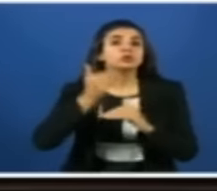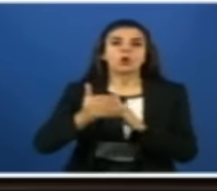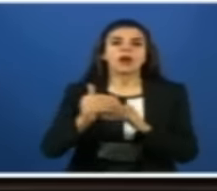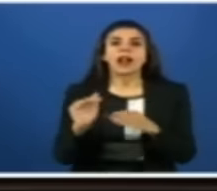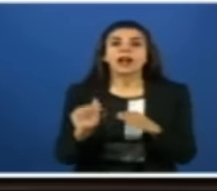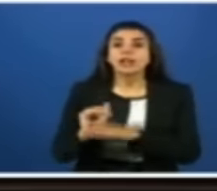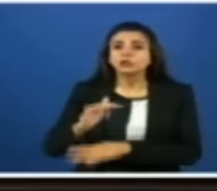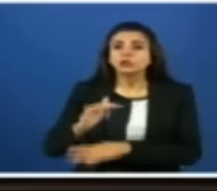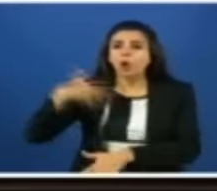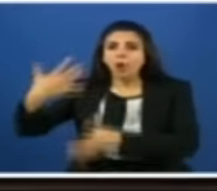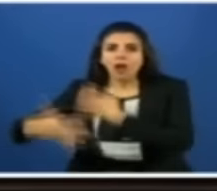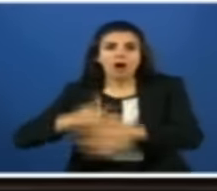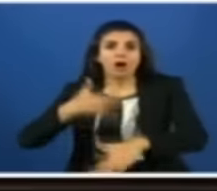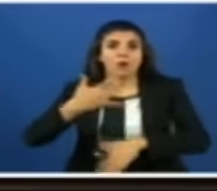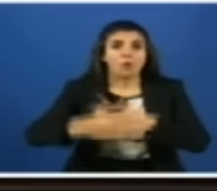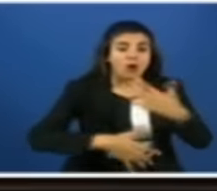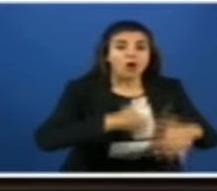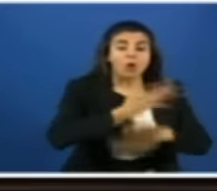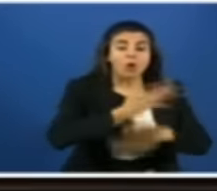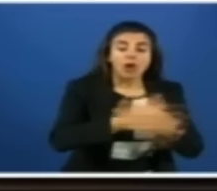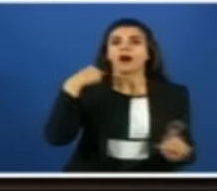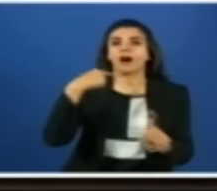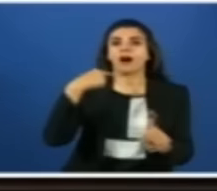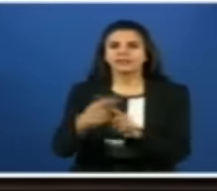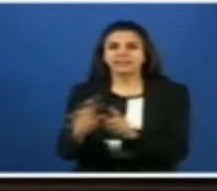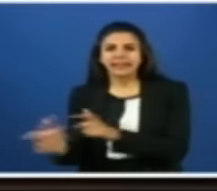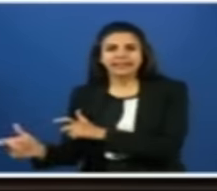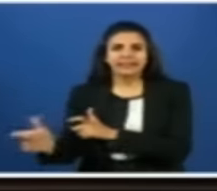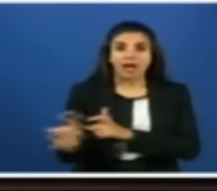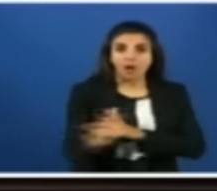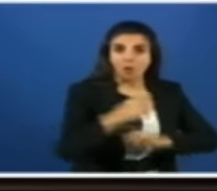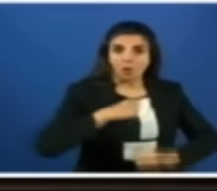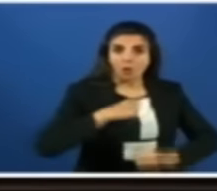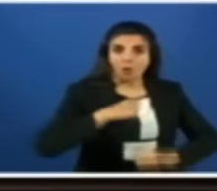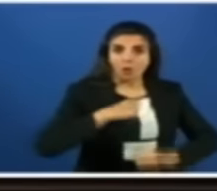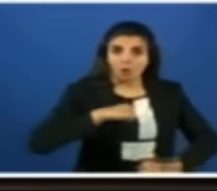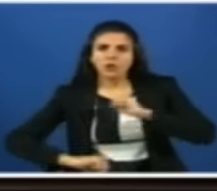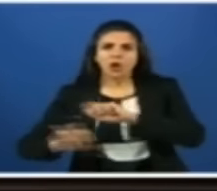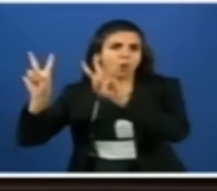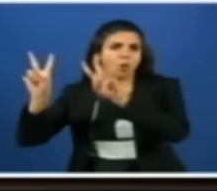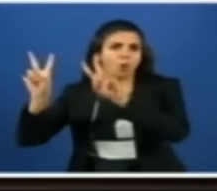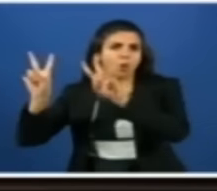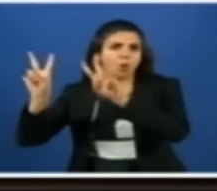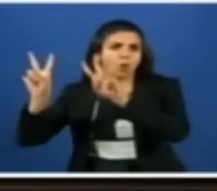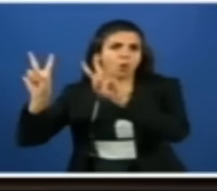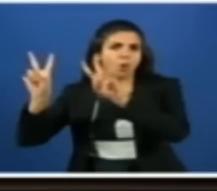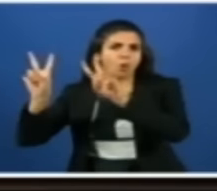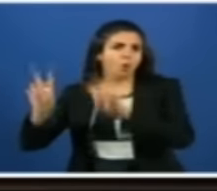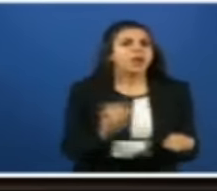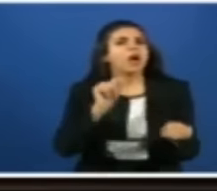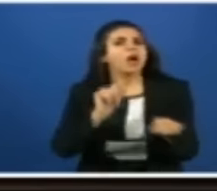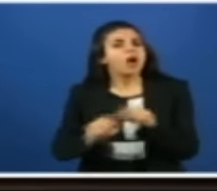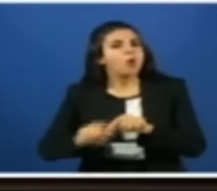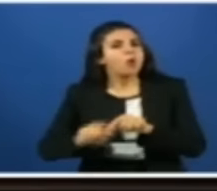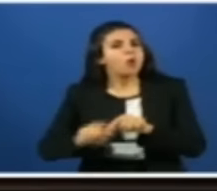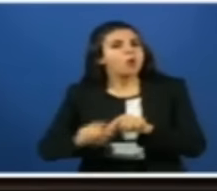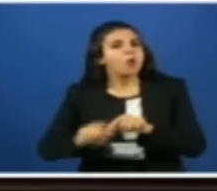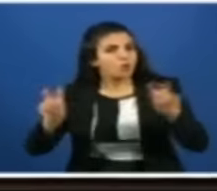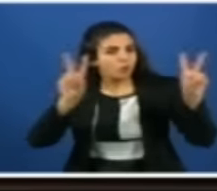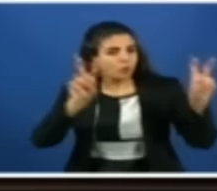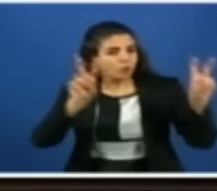yaşanan olaylar ve terörle mücadele konularını, ekonomiyle ilgili